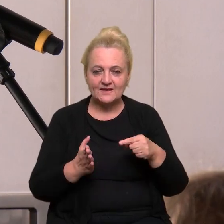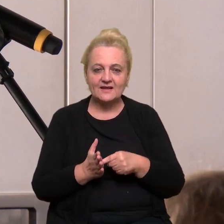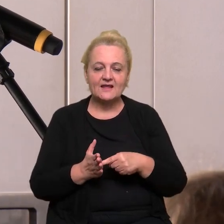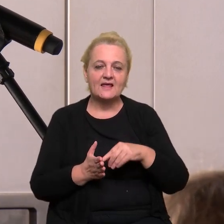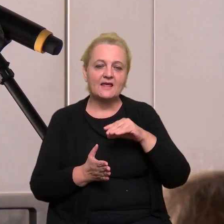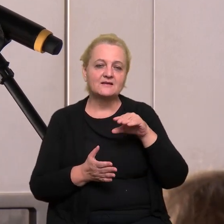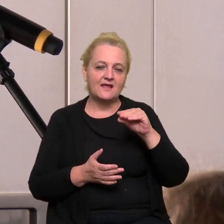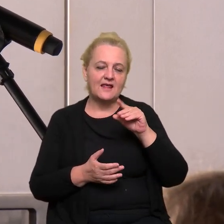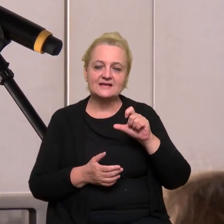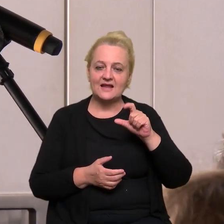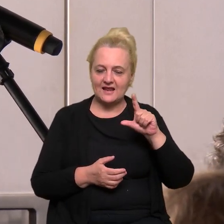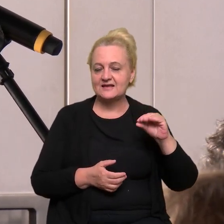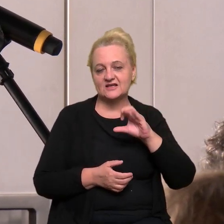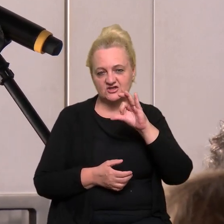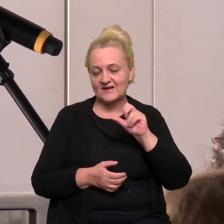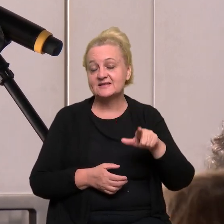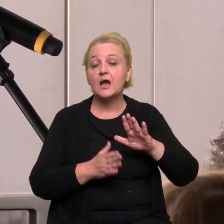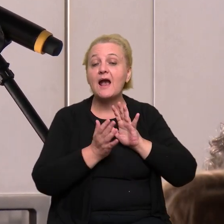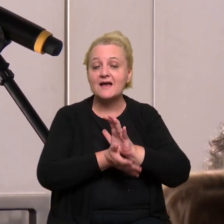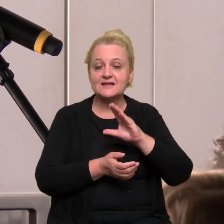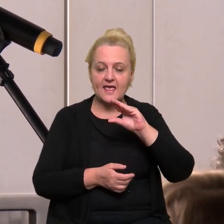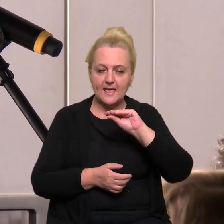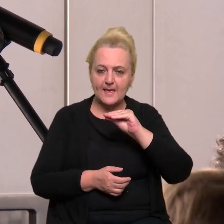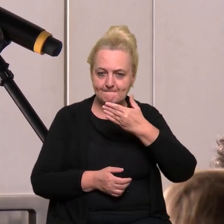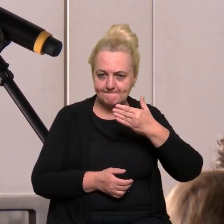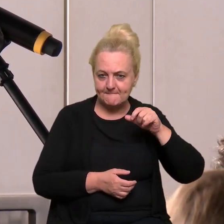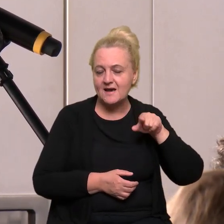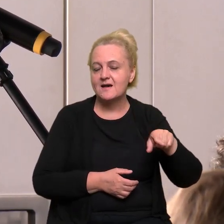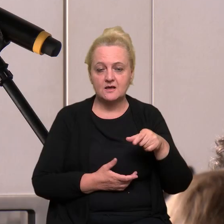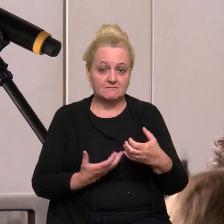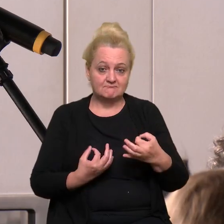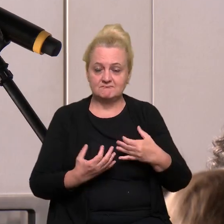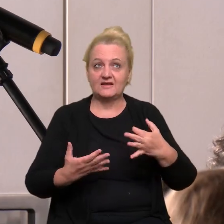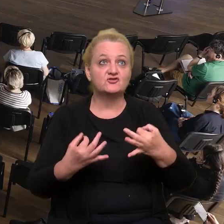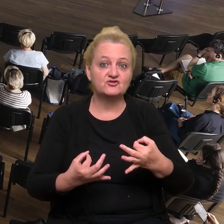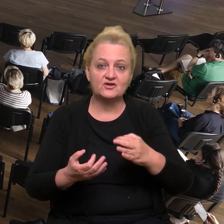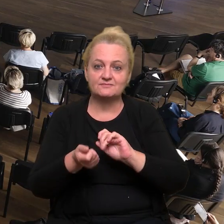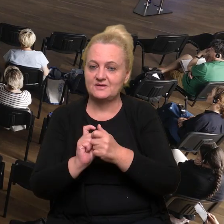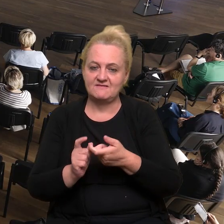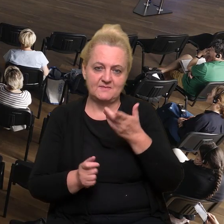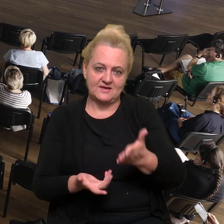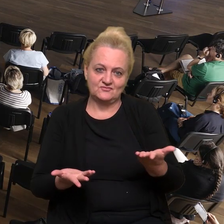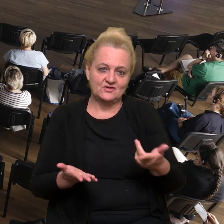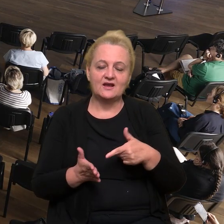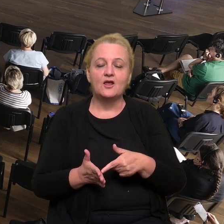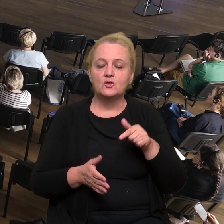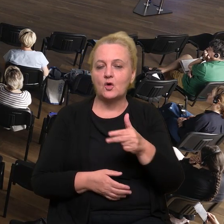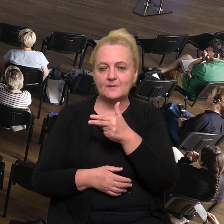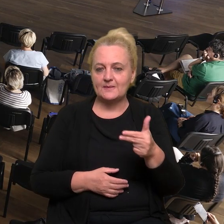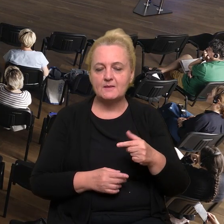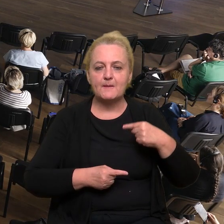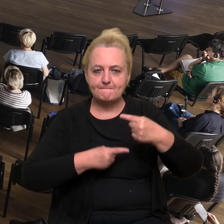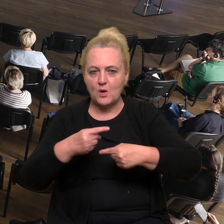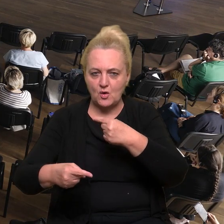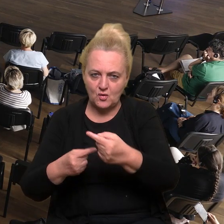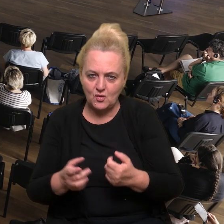Eli Schwarzer i pisma Emma nie bylibyśmy tam, gdzie dzisiaj jesteśmy, tak bym powiedziała. To jest temat